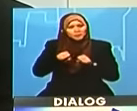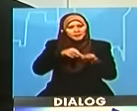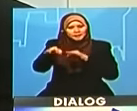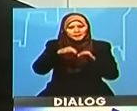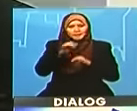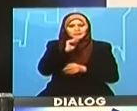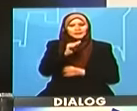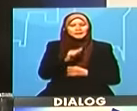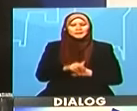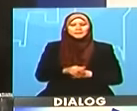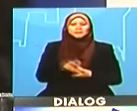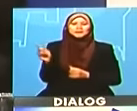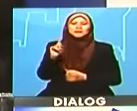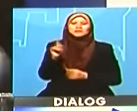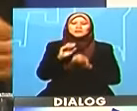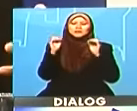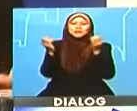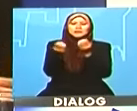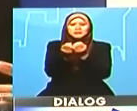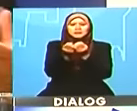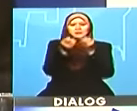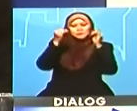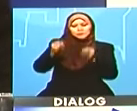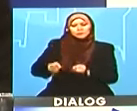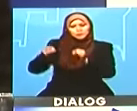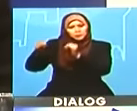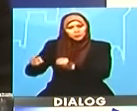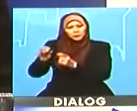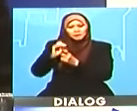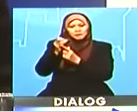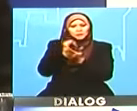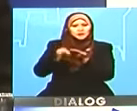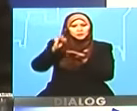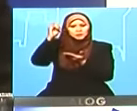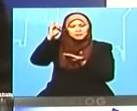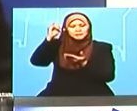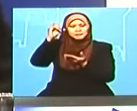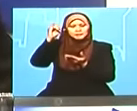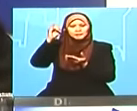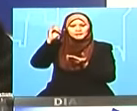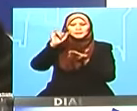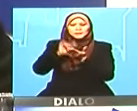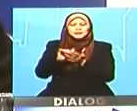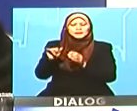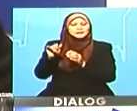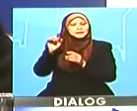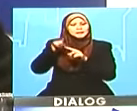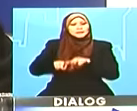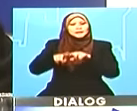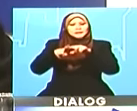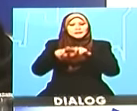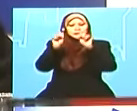ini? Ya. Mana-mana organisasi daripada individu baik kepada institusi ia bergerak tertakluk